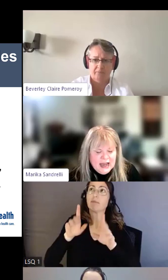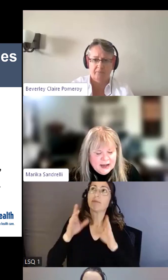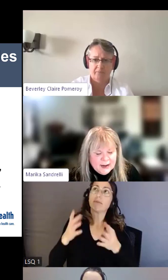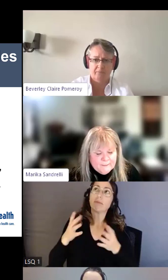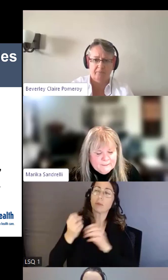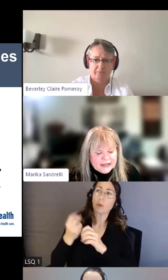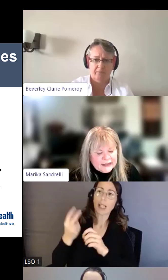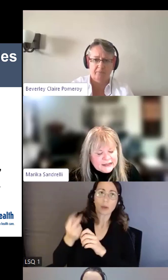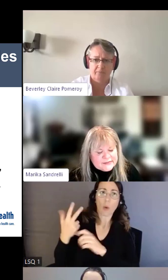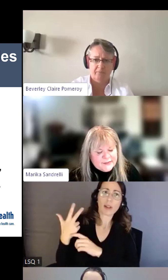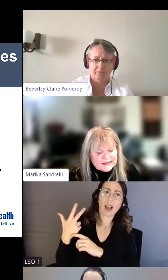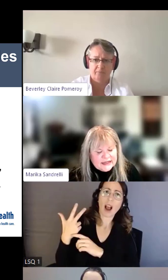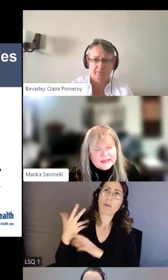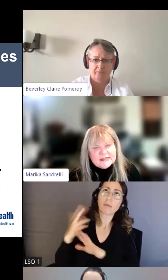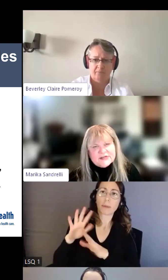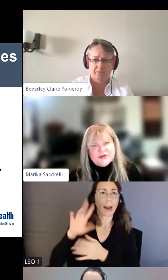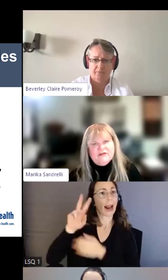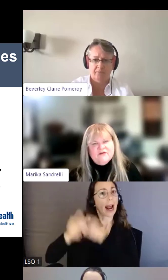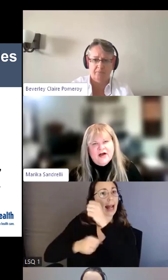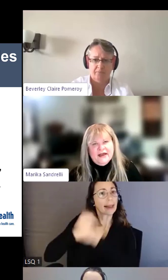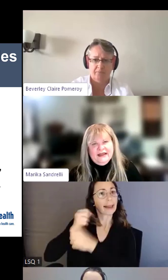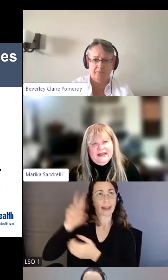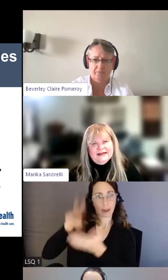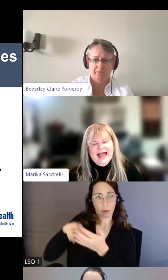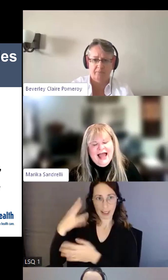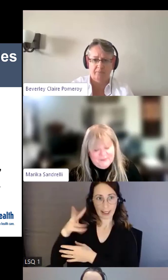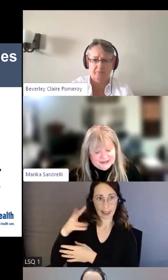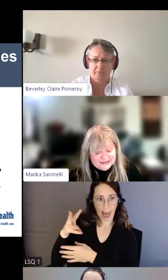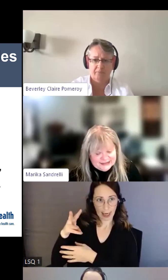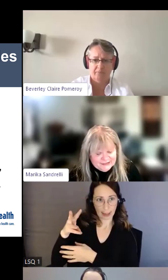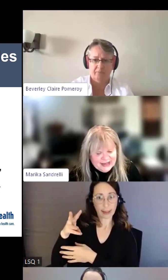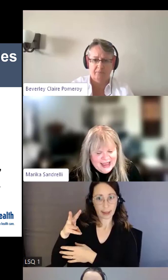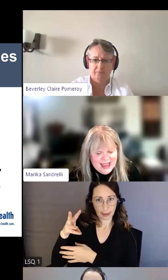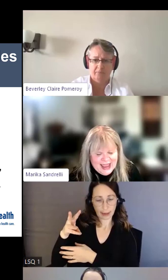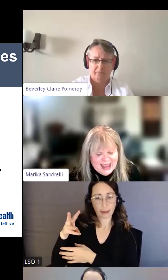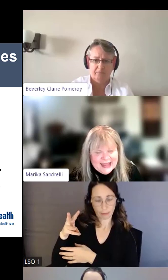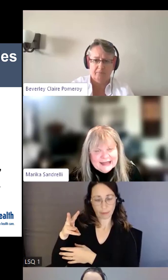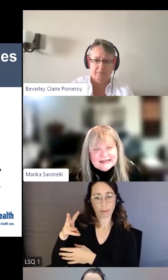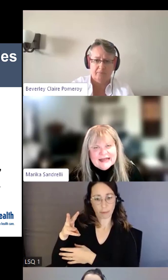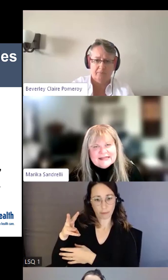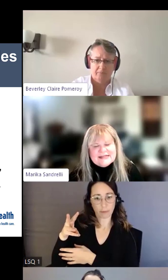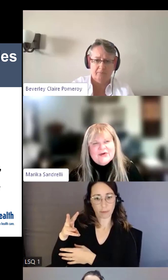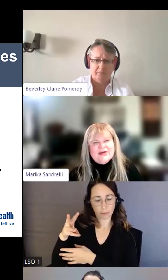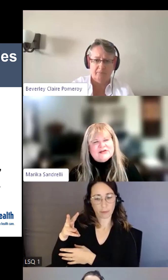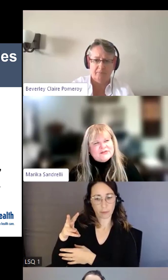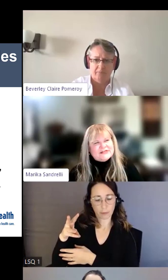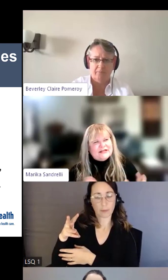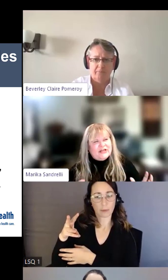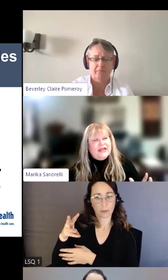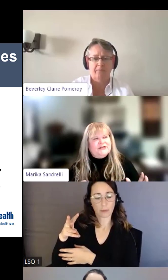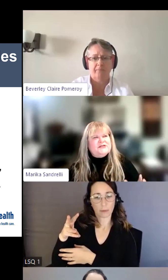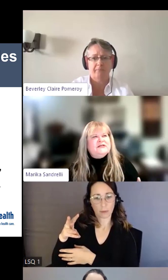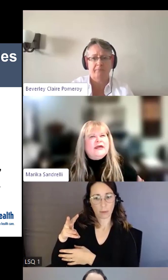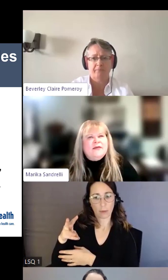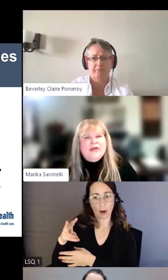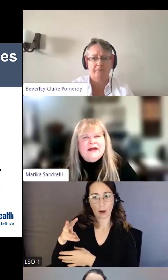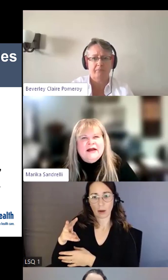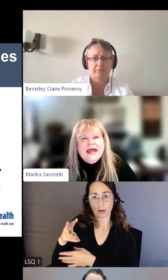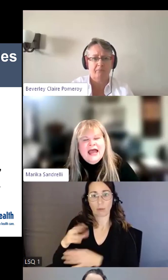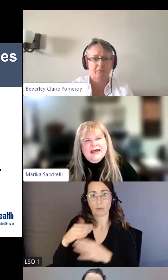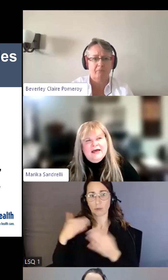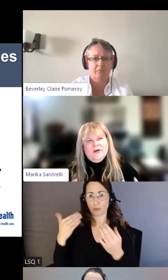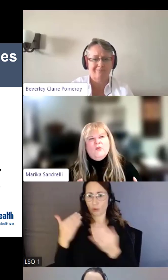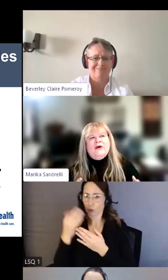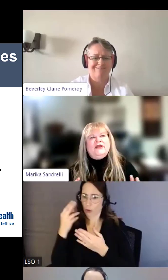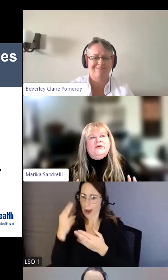m'attendais donc à voir ces résultats publiés. C'est presque un cauchemar